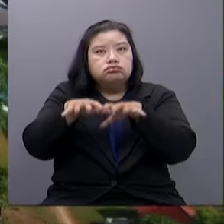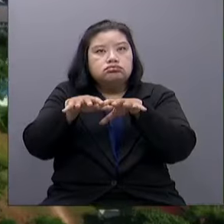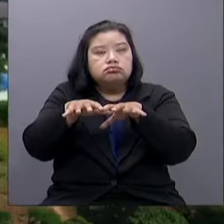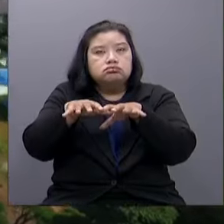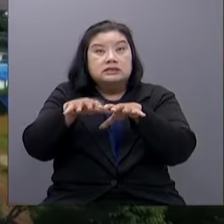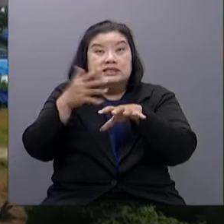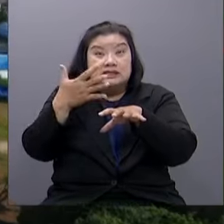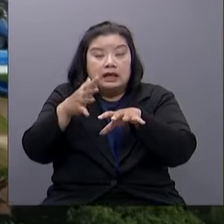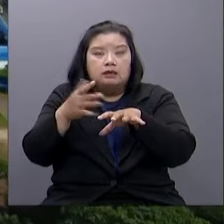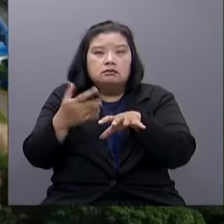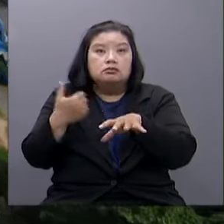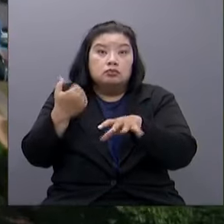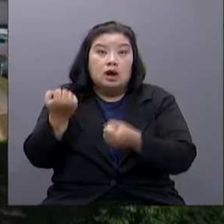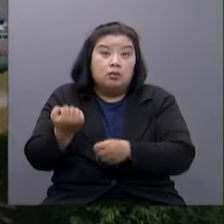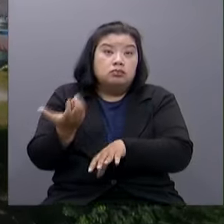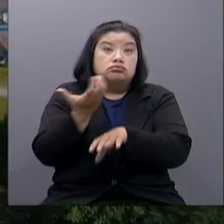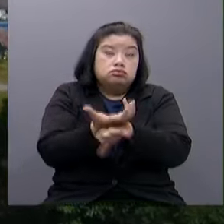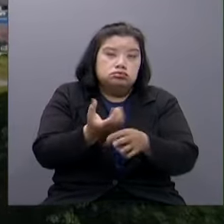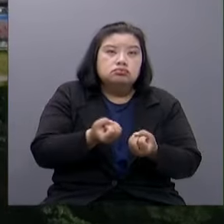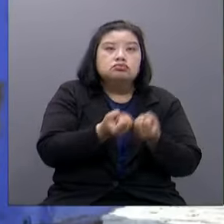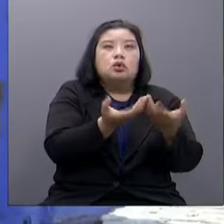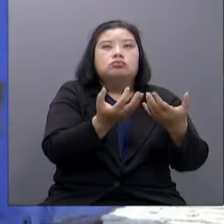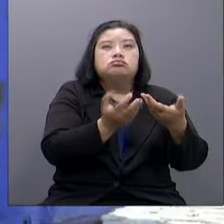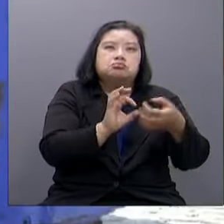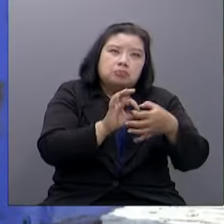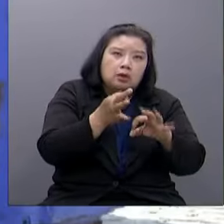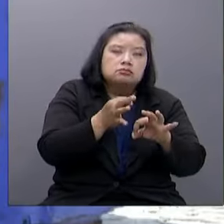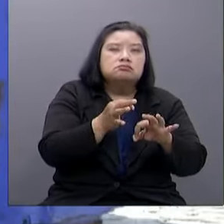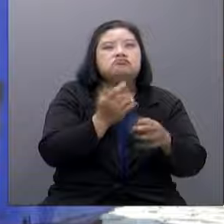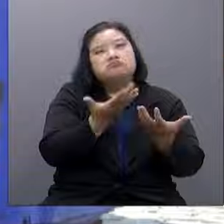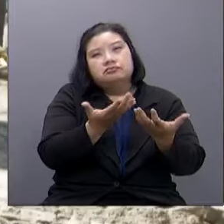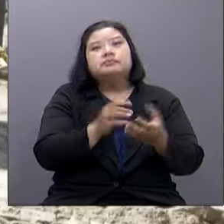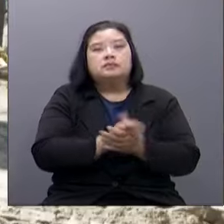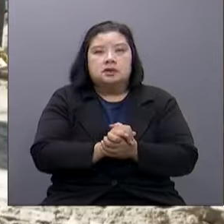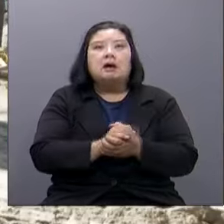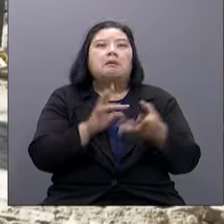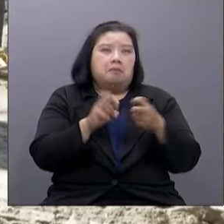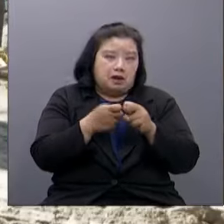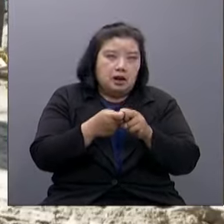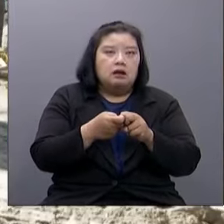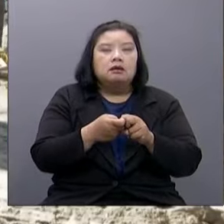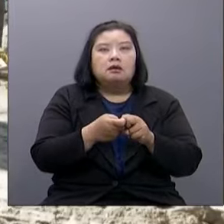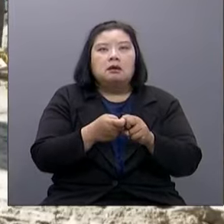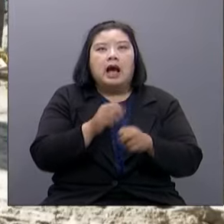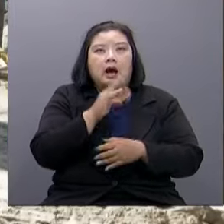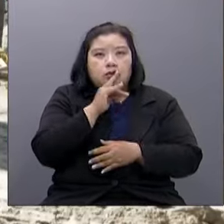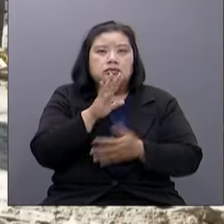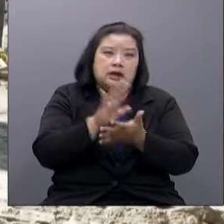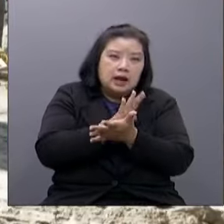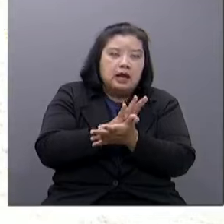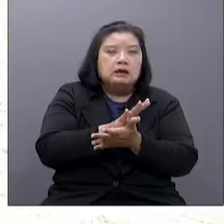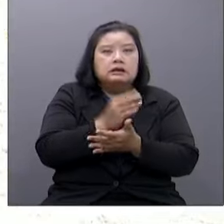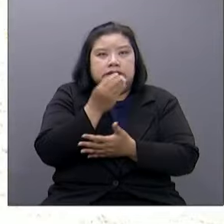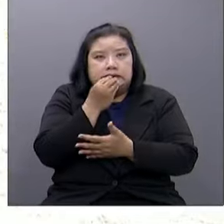นำส่งไปกำจัดที่ศูนย์กำจัดขยะซึ่งก็ส่วนหนึ่งก็คือสร้างปัญหาเรื่องของการย่อยสล